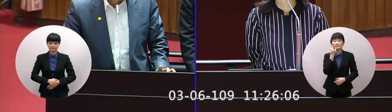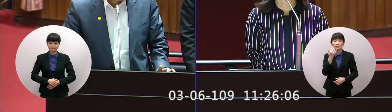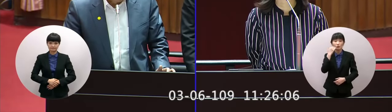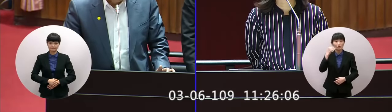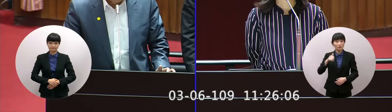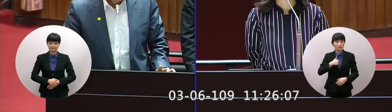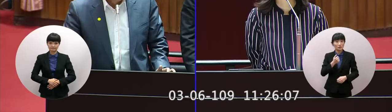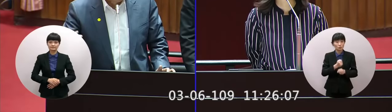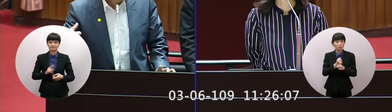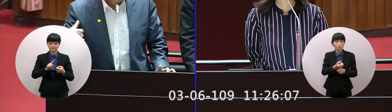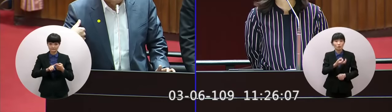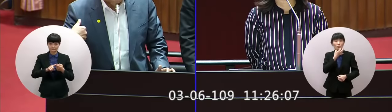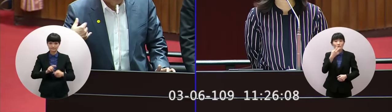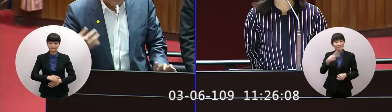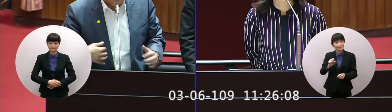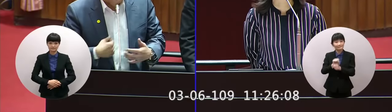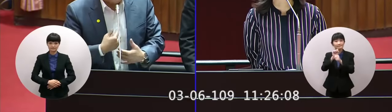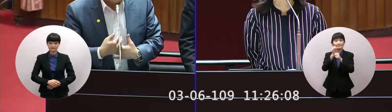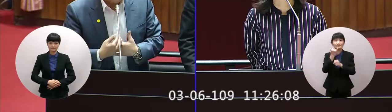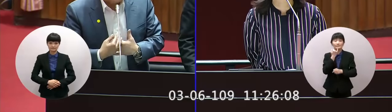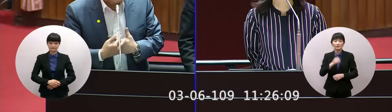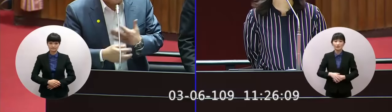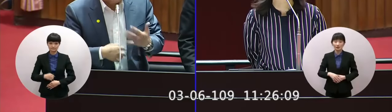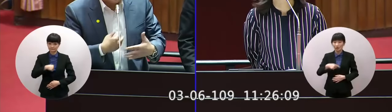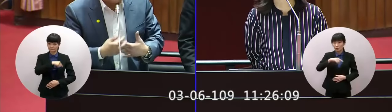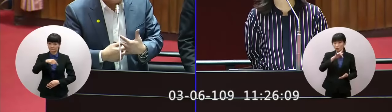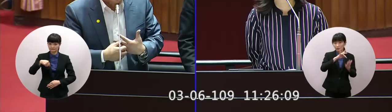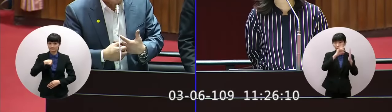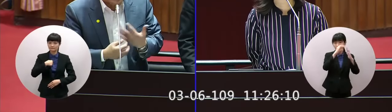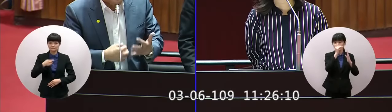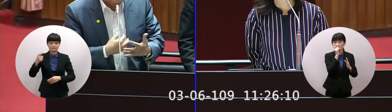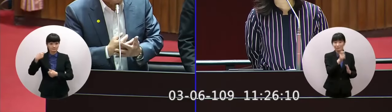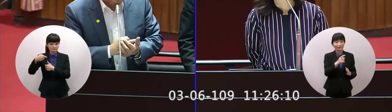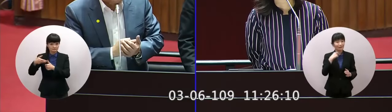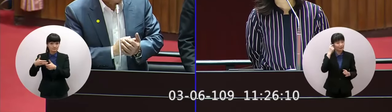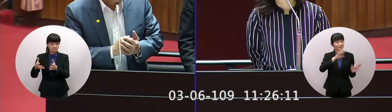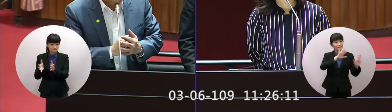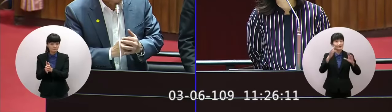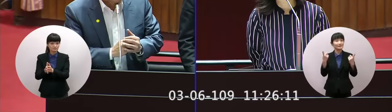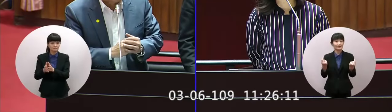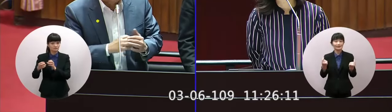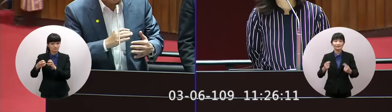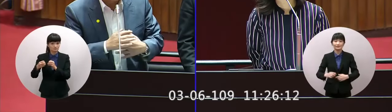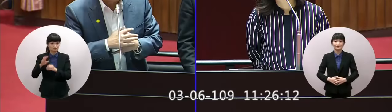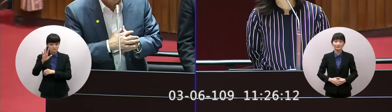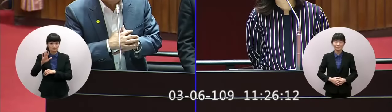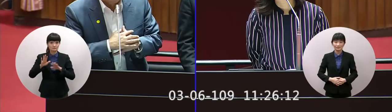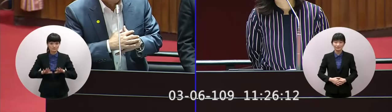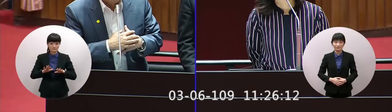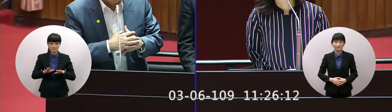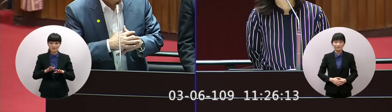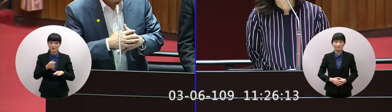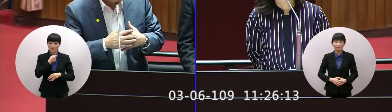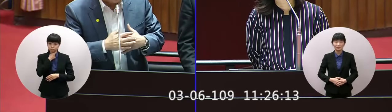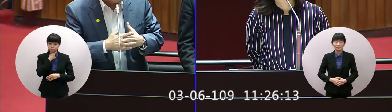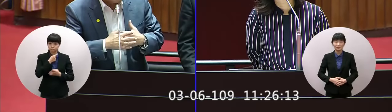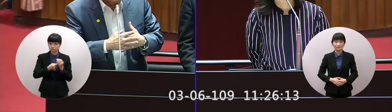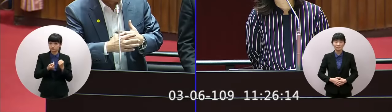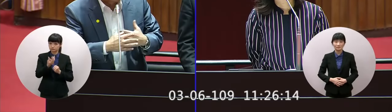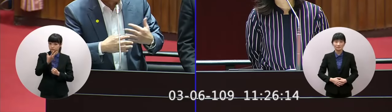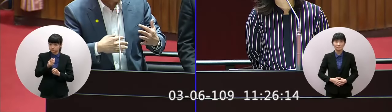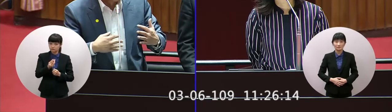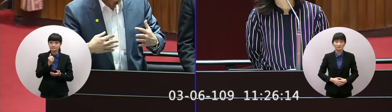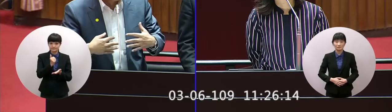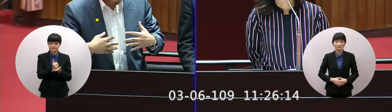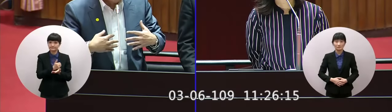再增加。 对。 就是跟去药局买是一样的。 我们跟教育部说，现在要做这件事情是做得到。好，那怎么样